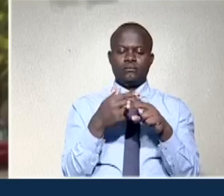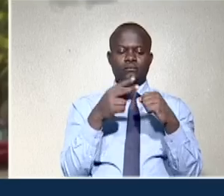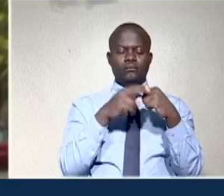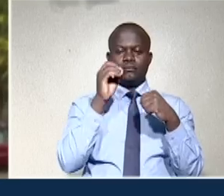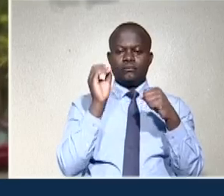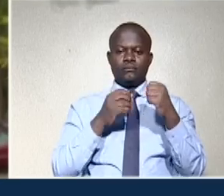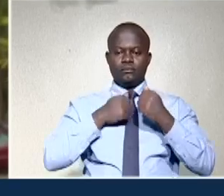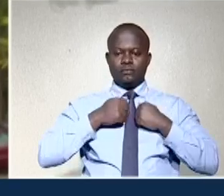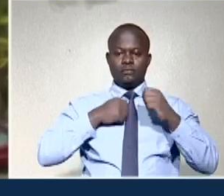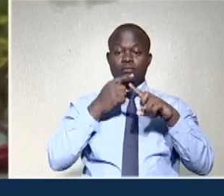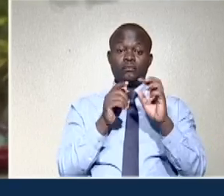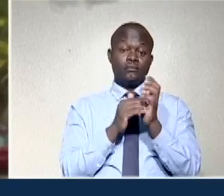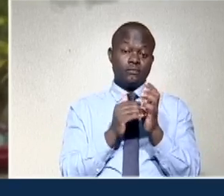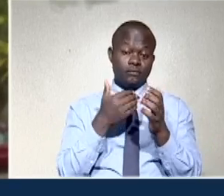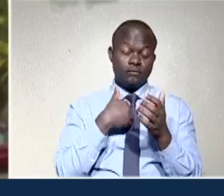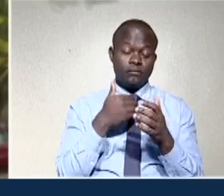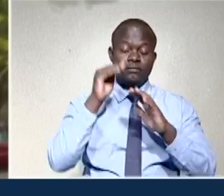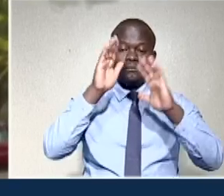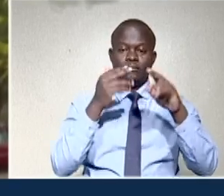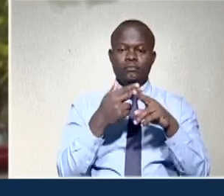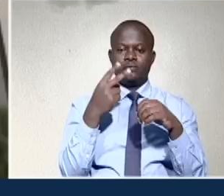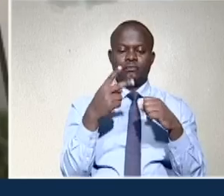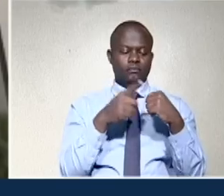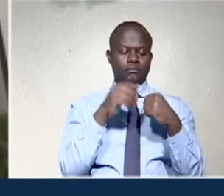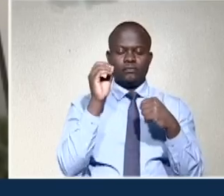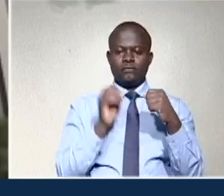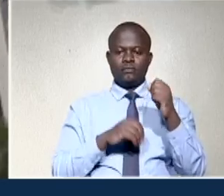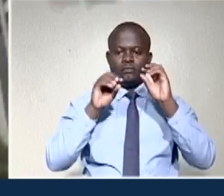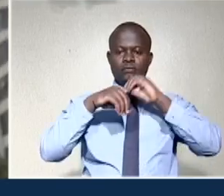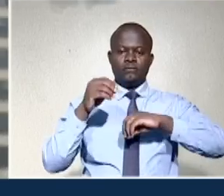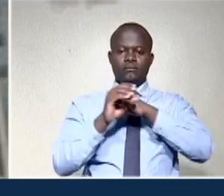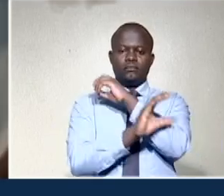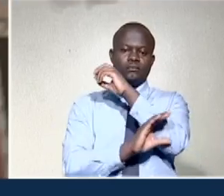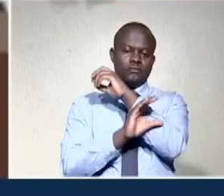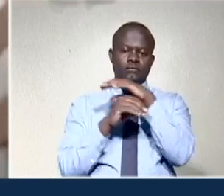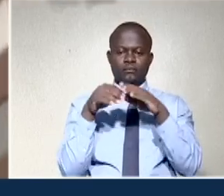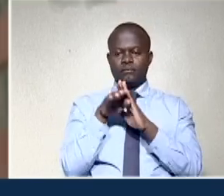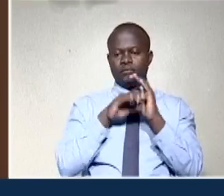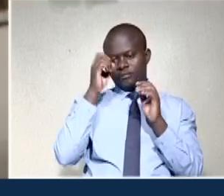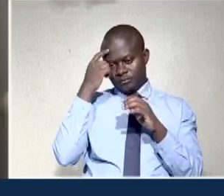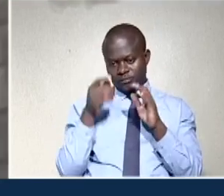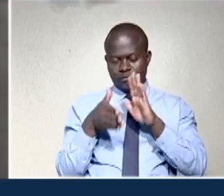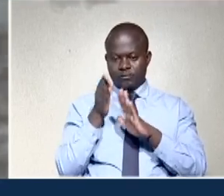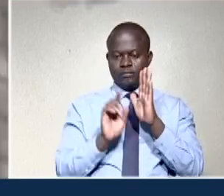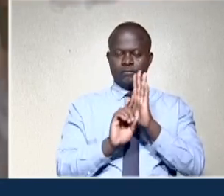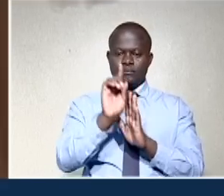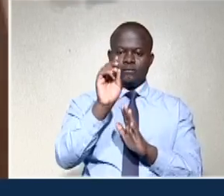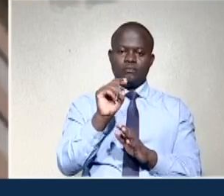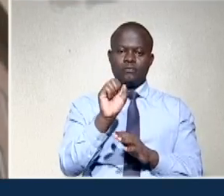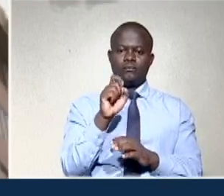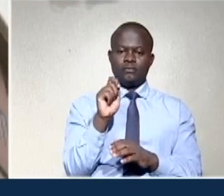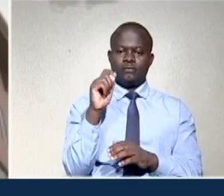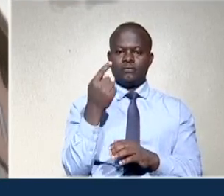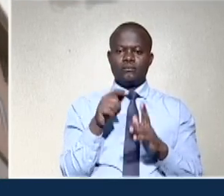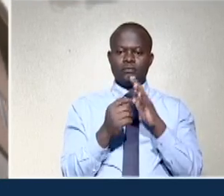70% by'abanyarwanda nyamara bufite uruhare rwa 26% by'umusaruro mbumbe w'igihugu. Muri gahunda ya leta yo kwihutisha iterambere NST1 ihera